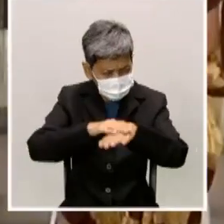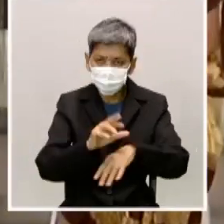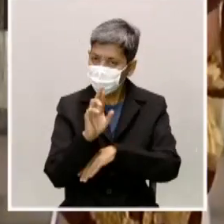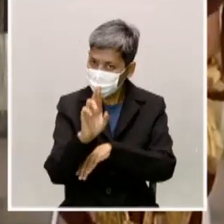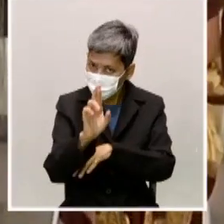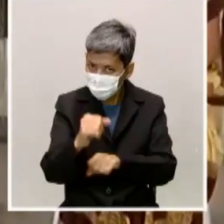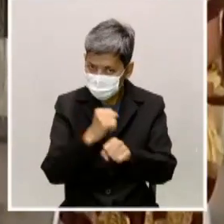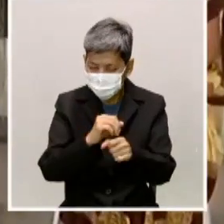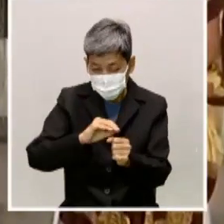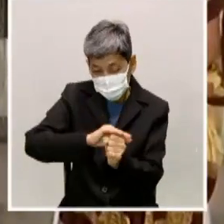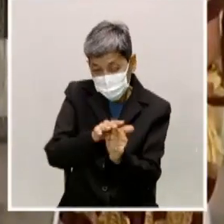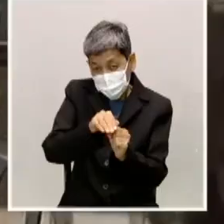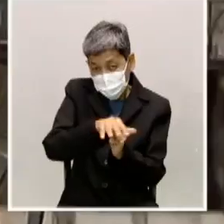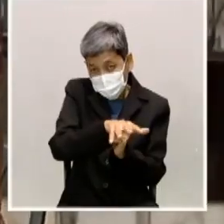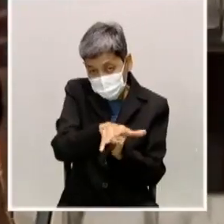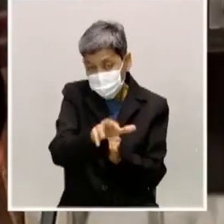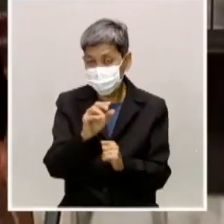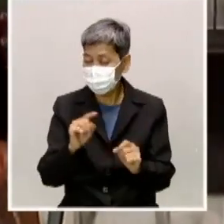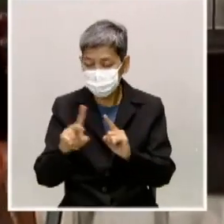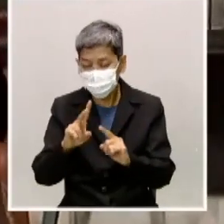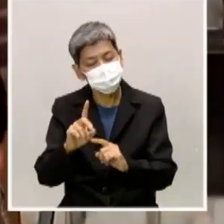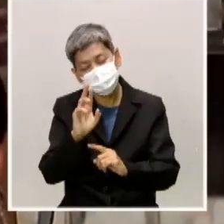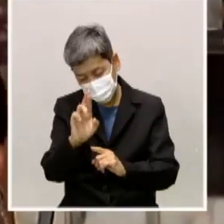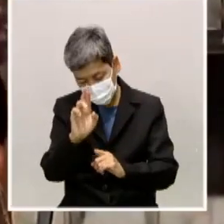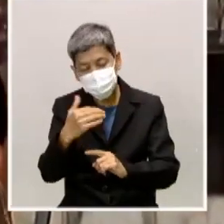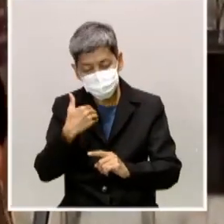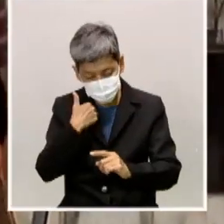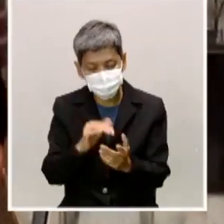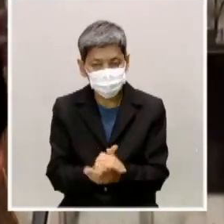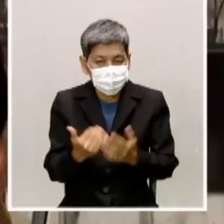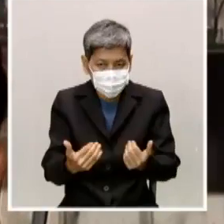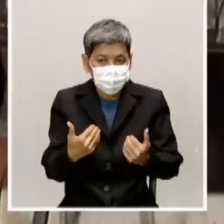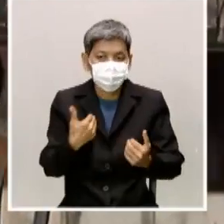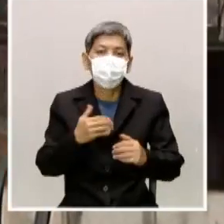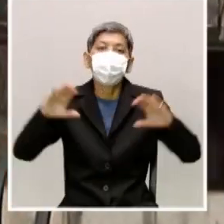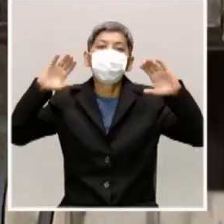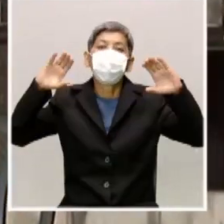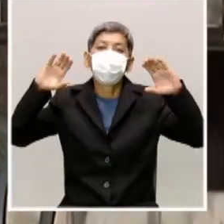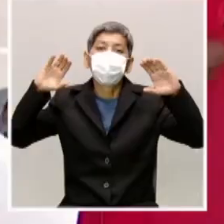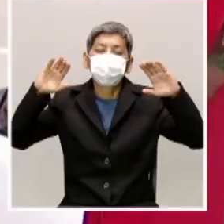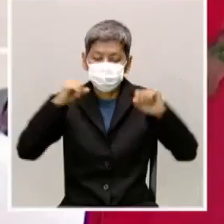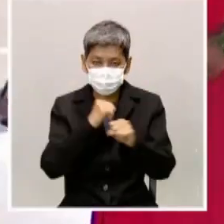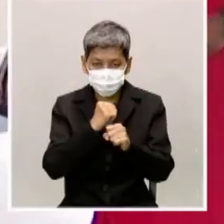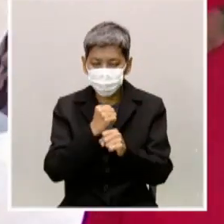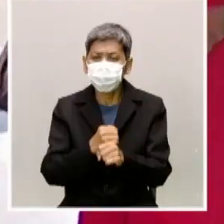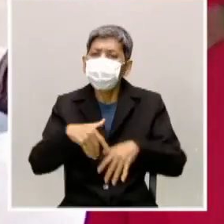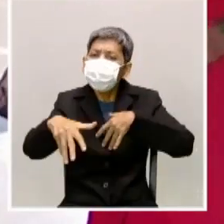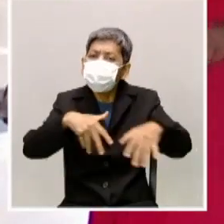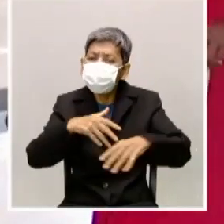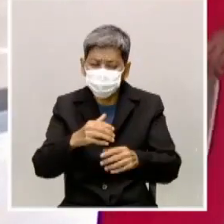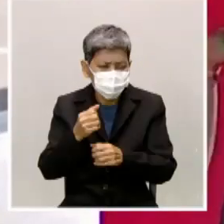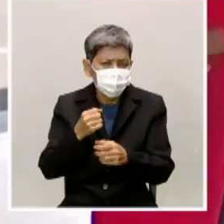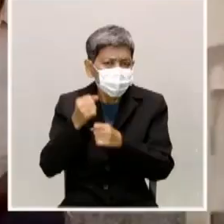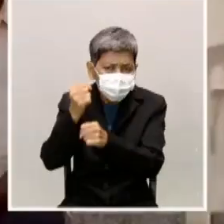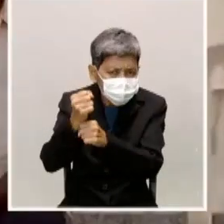เลี่ยงการแพร่ระบาดของโควิดระลอก3ไม่ได้อย่างแน่นอนค่ะแล้วทีนี้รัฐบาลก่อนหน้านี้มาเคลื่อนไหวว่าห้ามประชาชนเนี่ยไปชุม